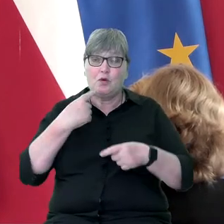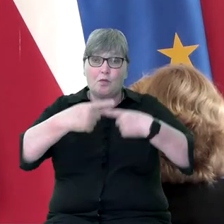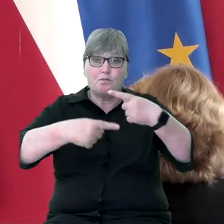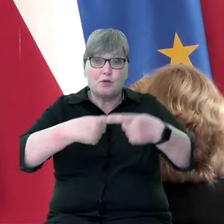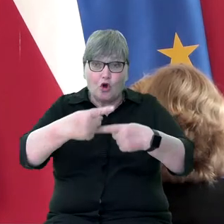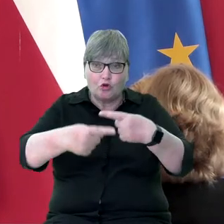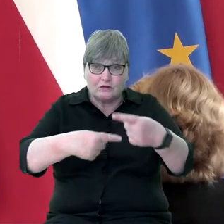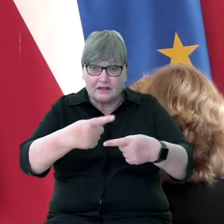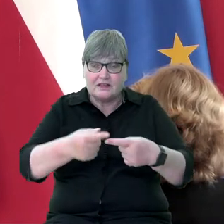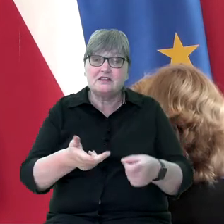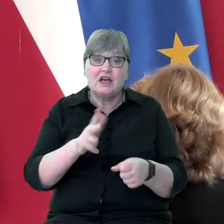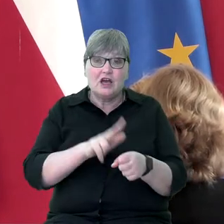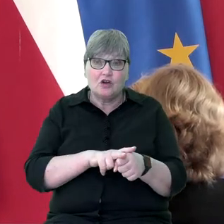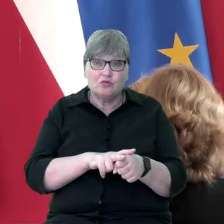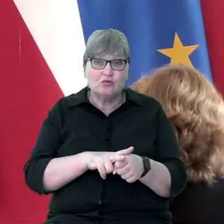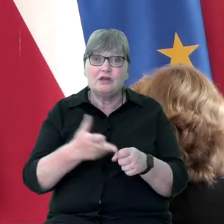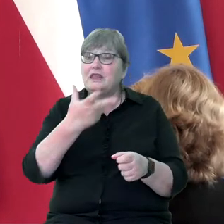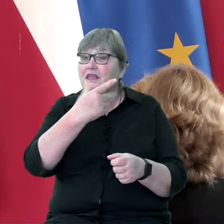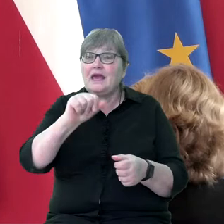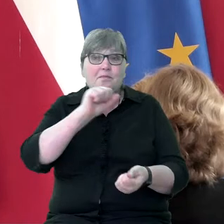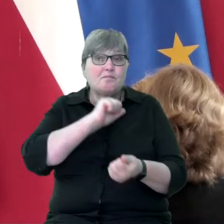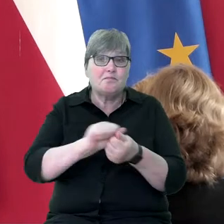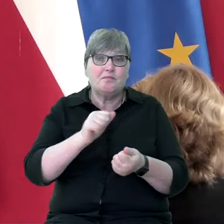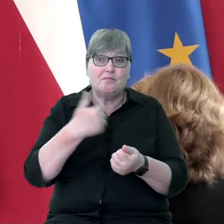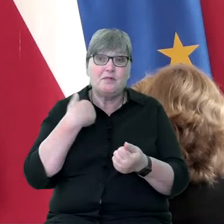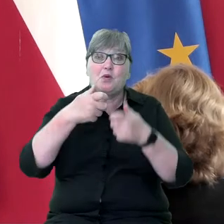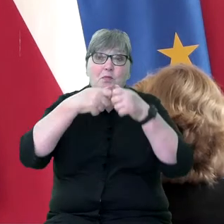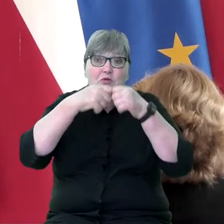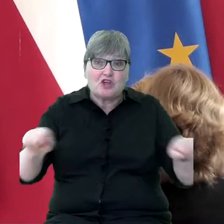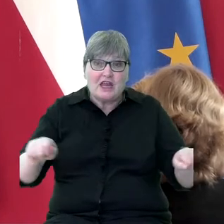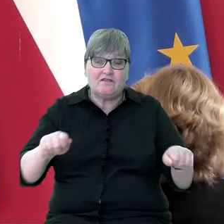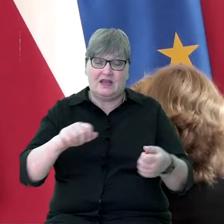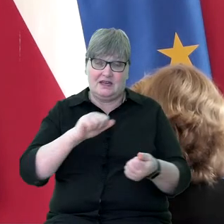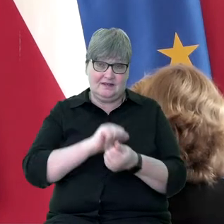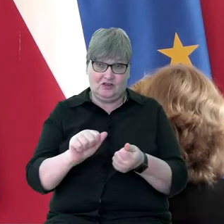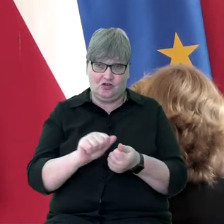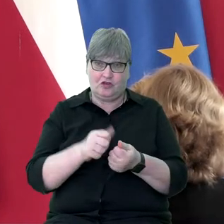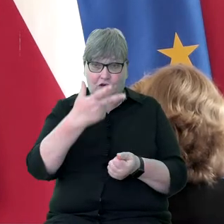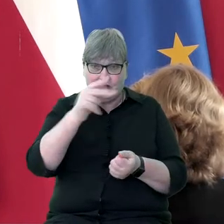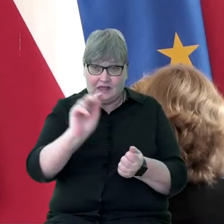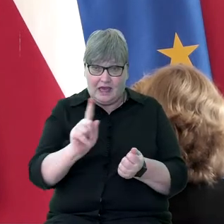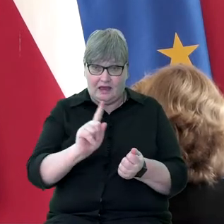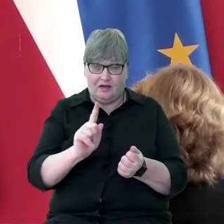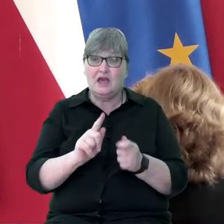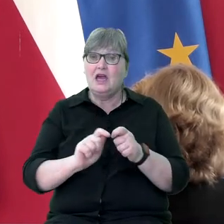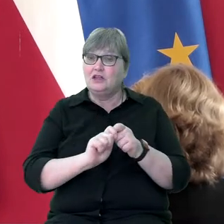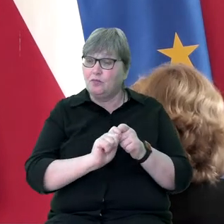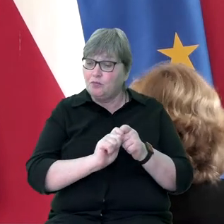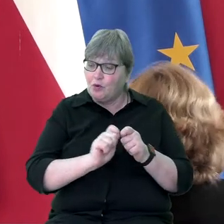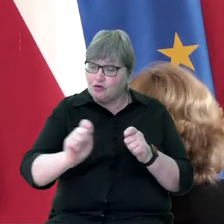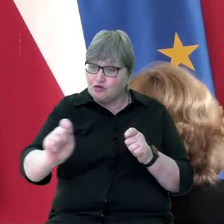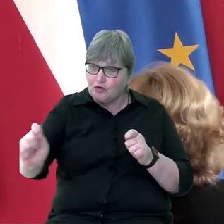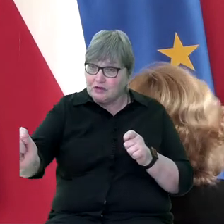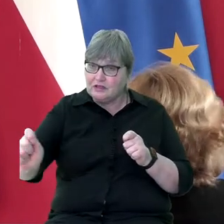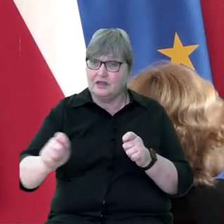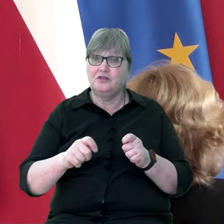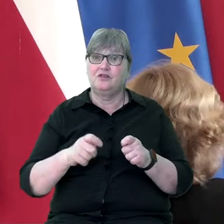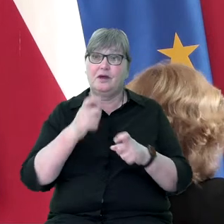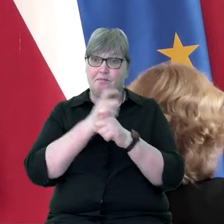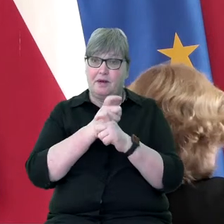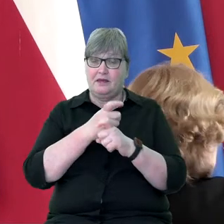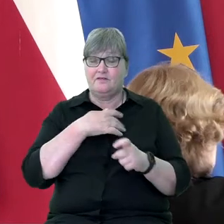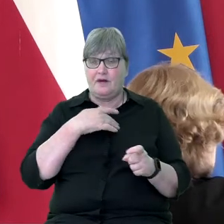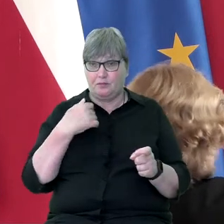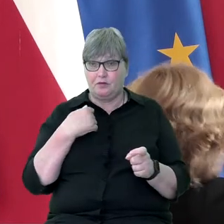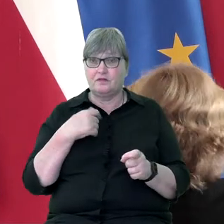przez okupantów przerwany. I to było wielkie osiągnięcie tego